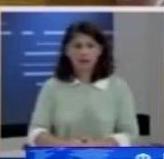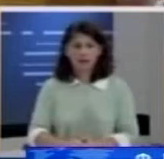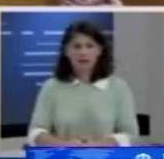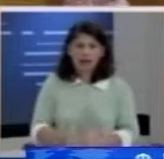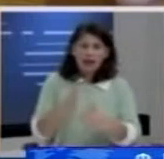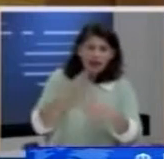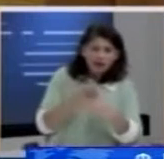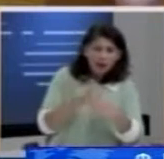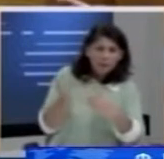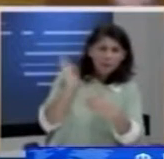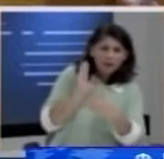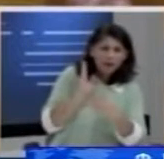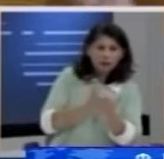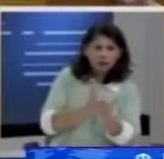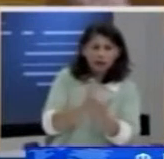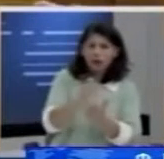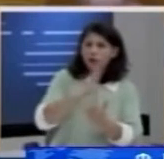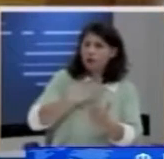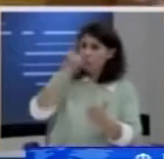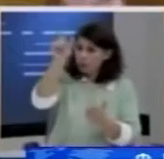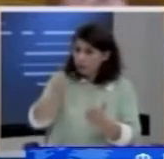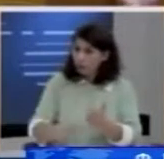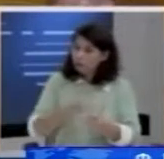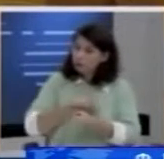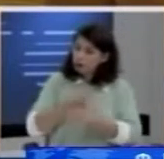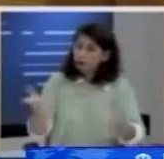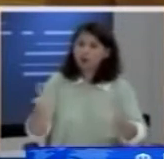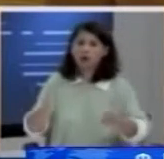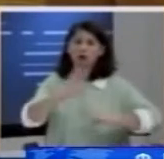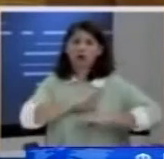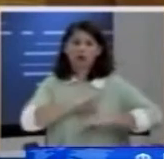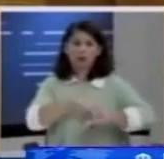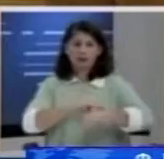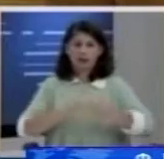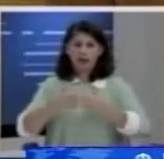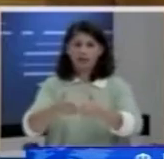κρύβεστε πίσω από το ήθος του ανθρώπου αυτού και την προσφορά του στο στράτευμα.